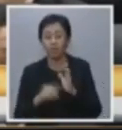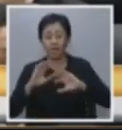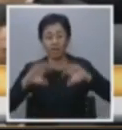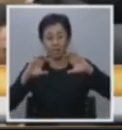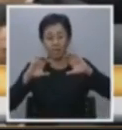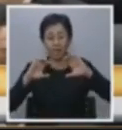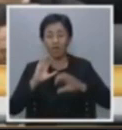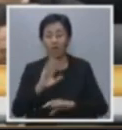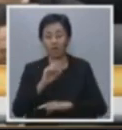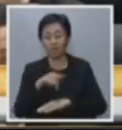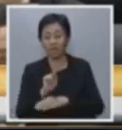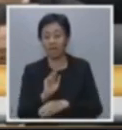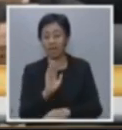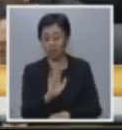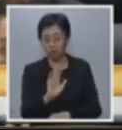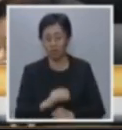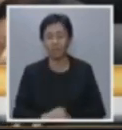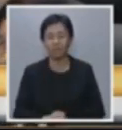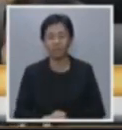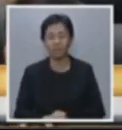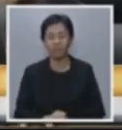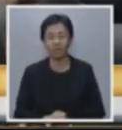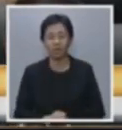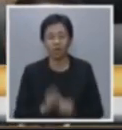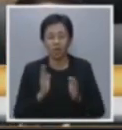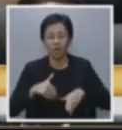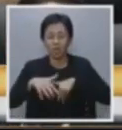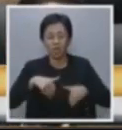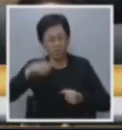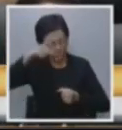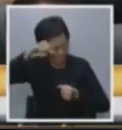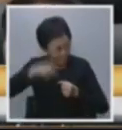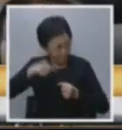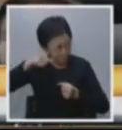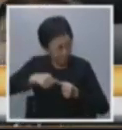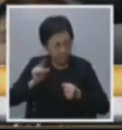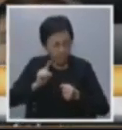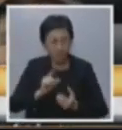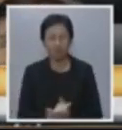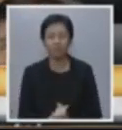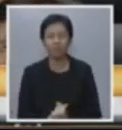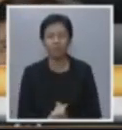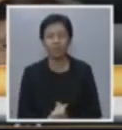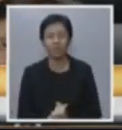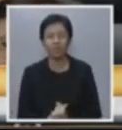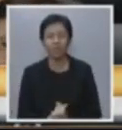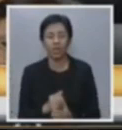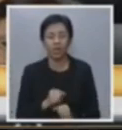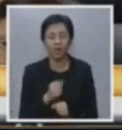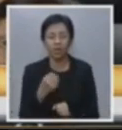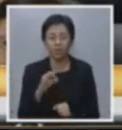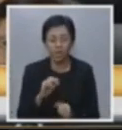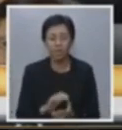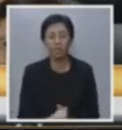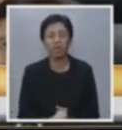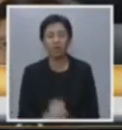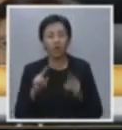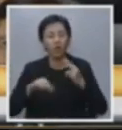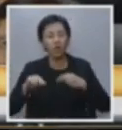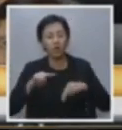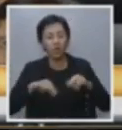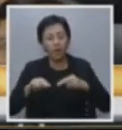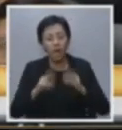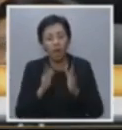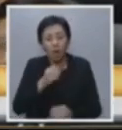างของท่านประธานเองครับภาพจำที่ทุกคนยังมีจนถึงทุกวันนี้ก็คือเรื่องของนมฟรีเรื่องของการดูแล